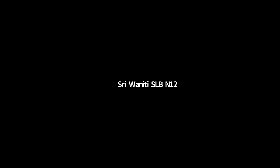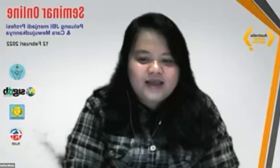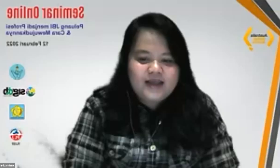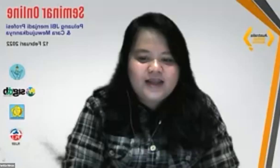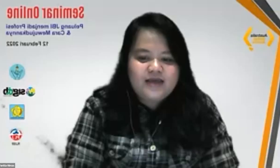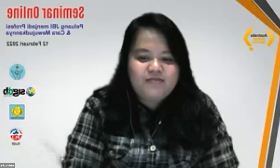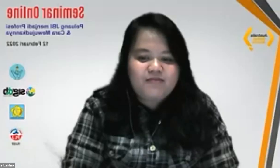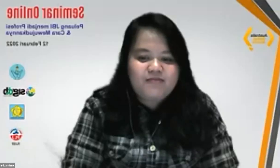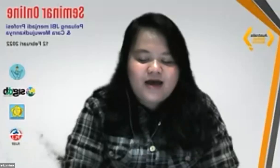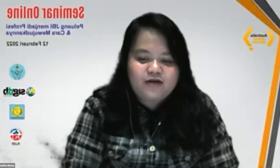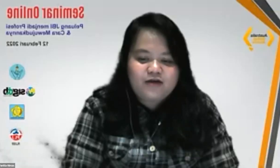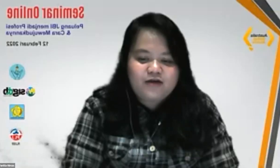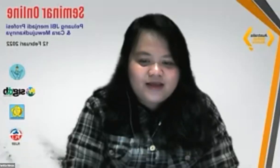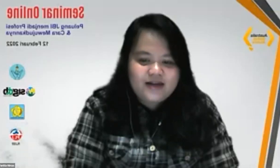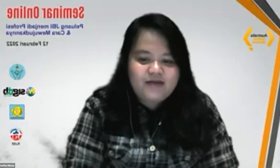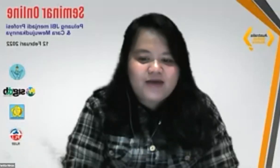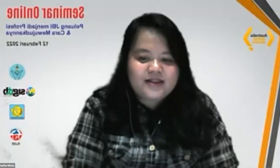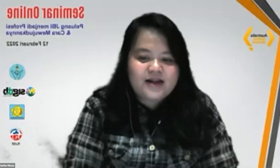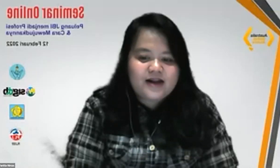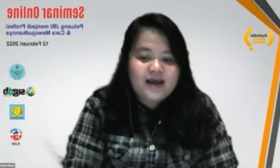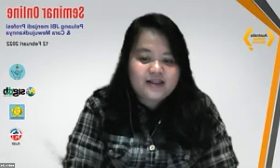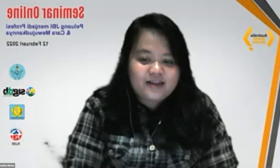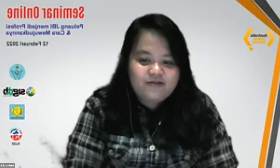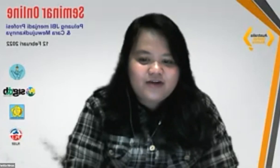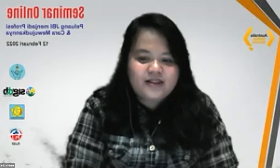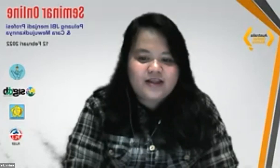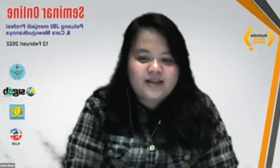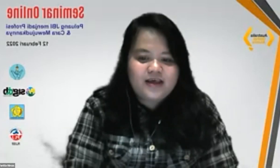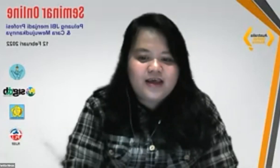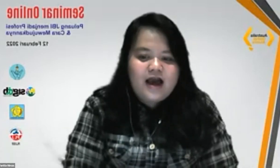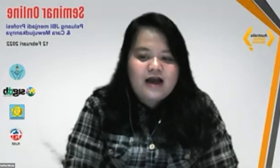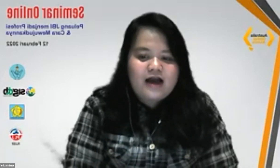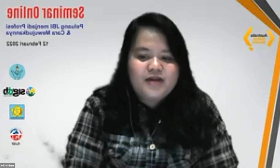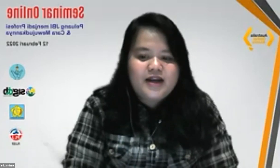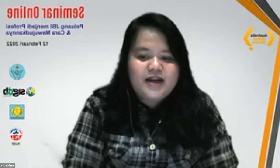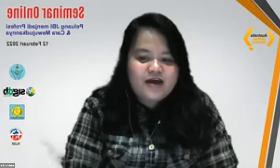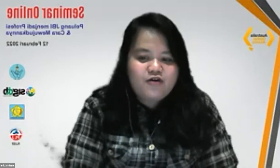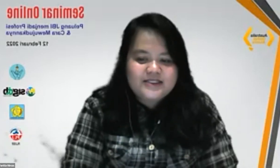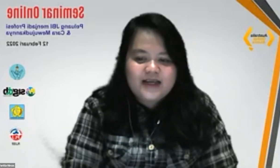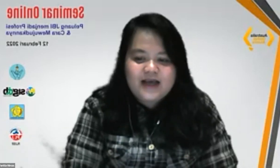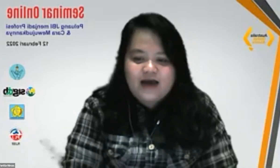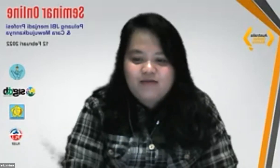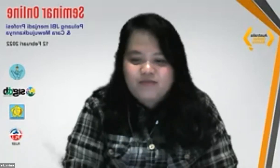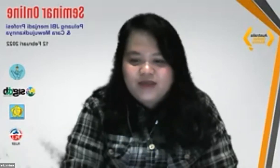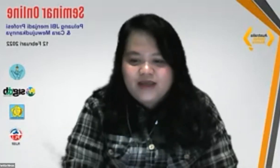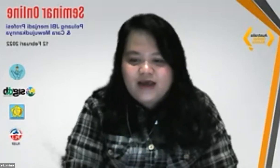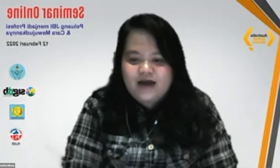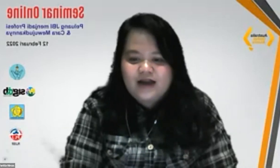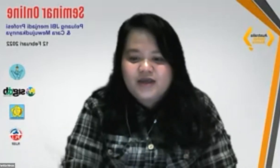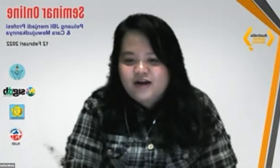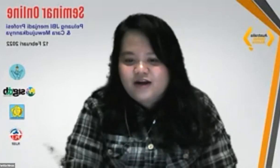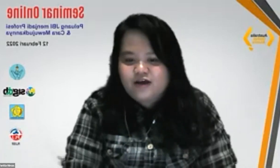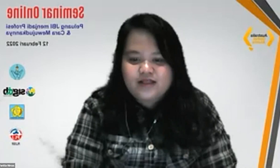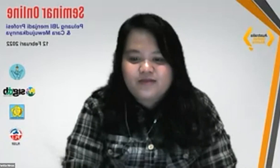5 akun baik dan paling keatif nanti akan mendapatkan doorprize dari kami kami kirimkan ke rumah